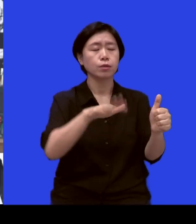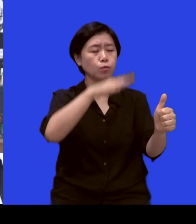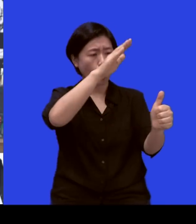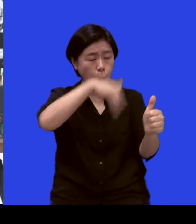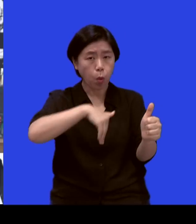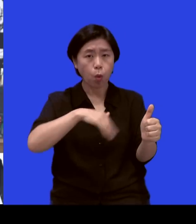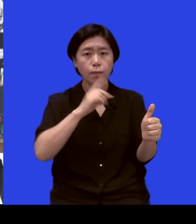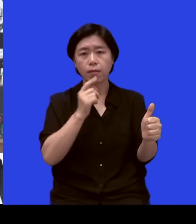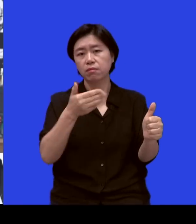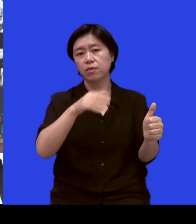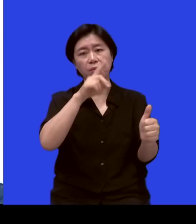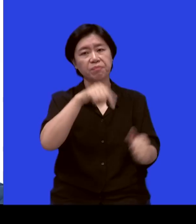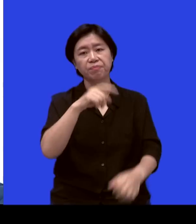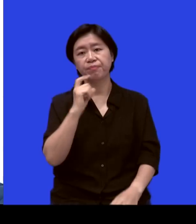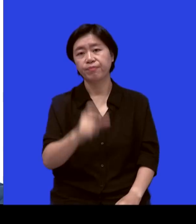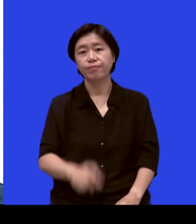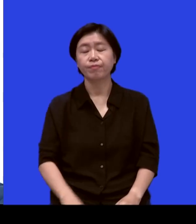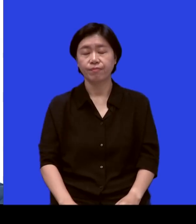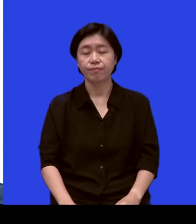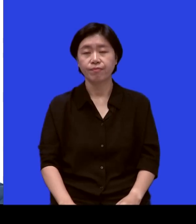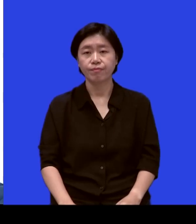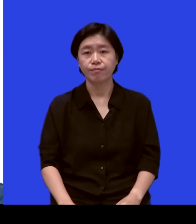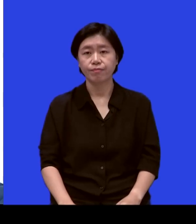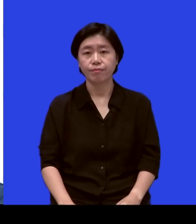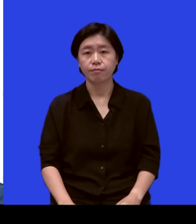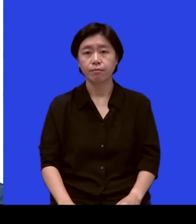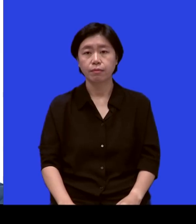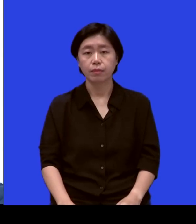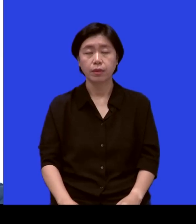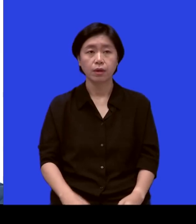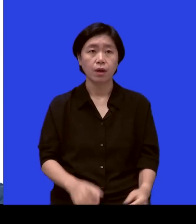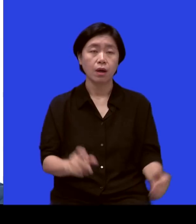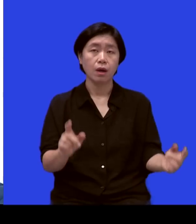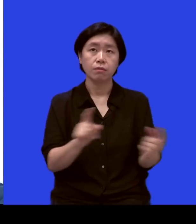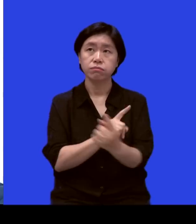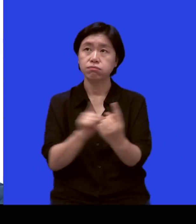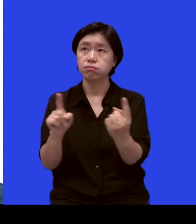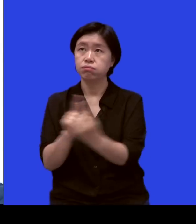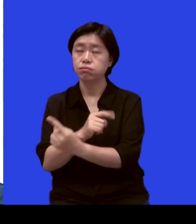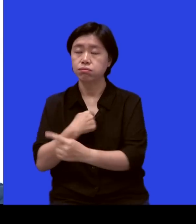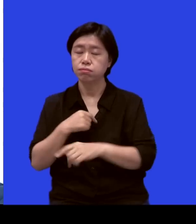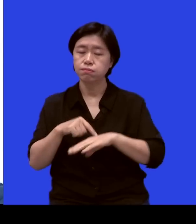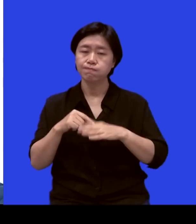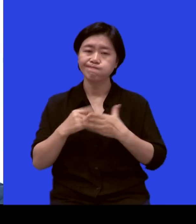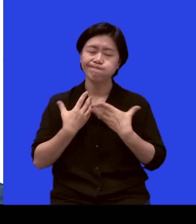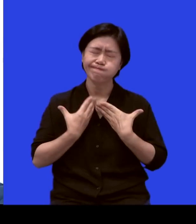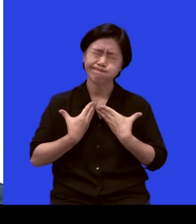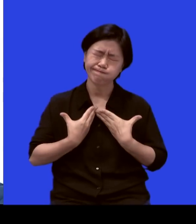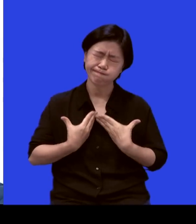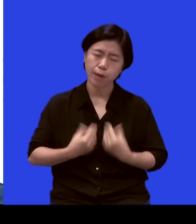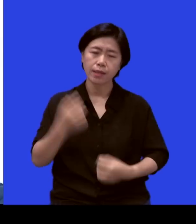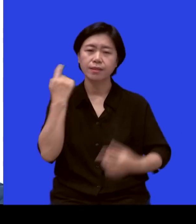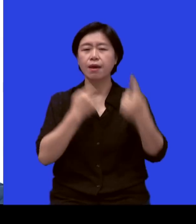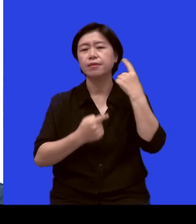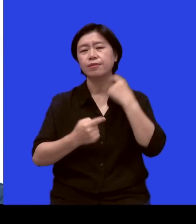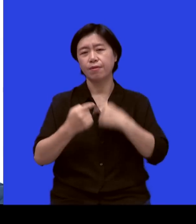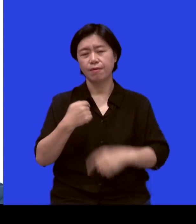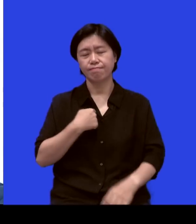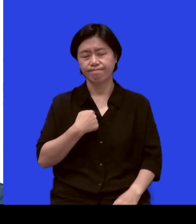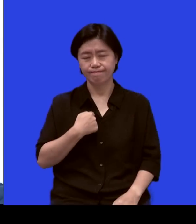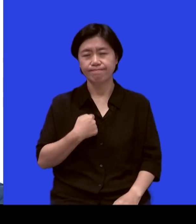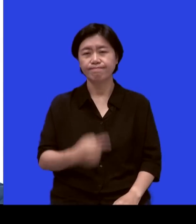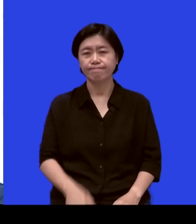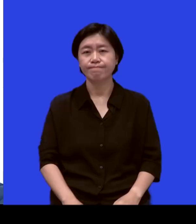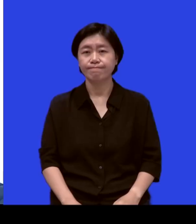이제 그런 그것에 대한 어떤 마음에 저도 실망과 상처가 생기더라고. 그리고 또 그거 외에 이제